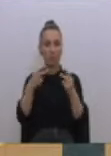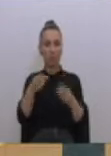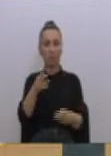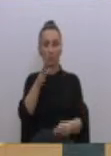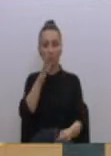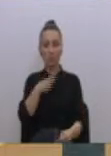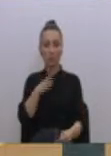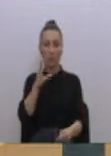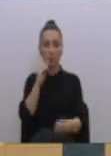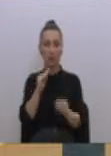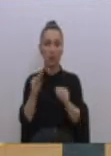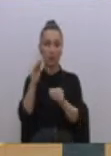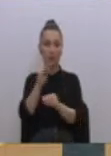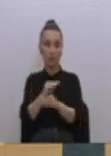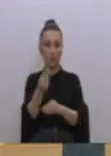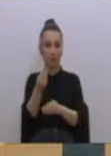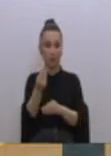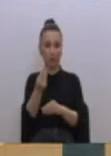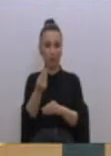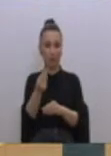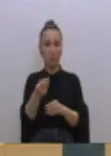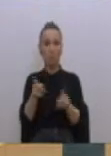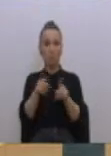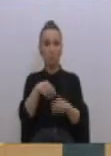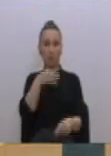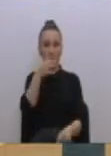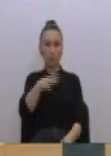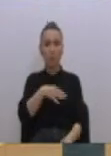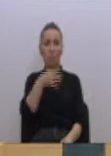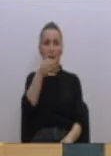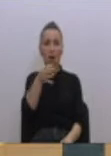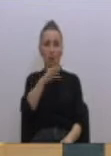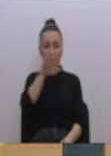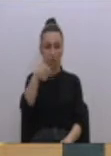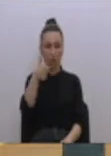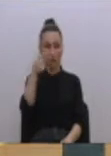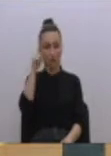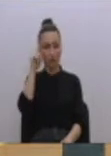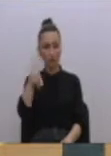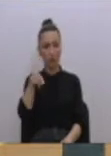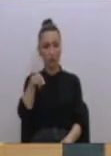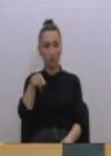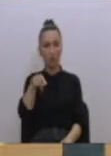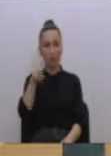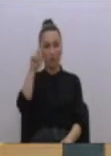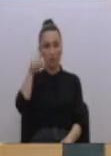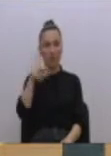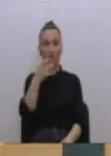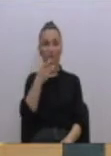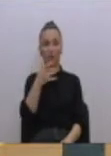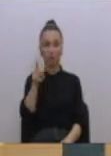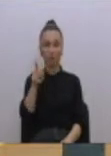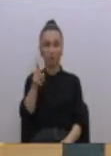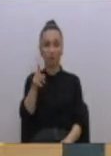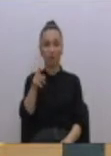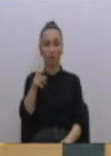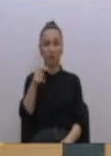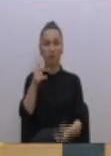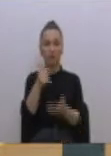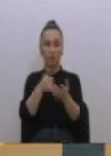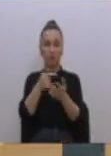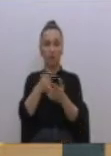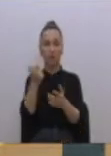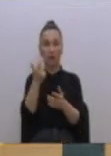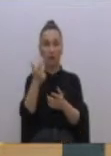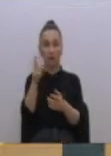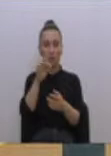ema ta este hata mașina zgit harita asuris mșoeri ulatițit alba cnobelia tkontis batonul robanul în autobisa de gazis corporația a subsidirat